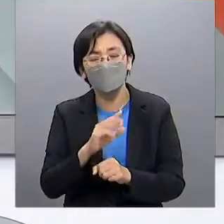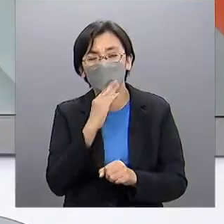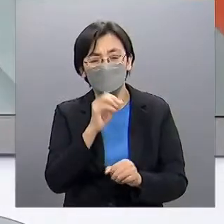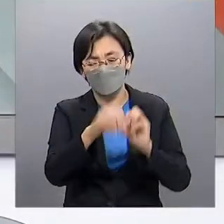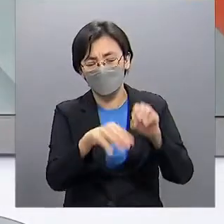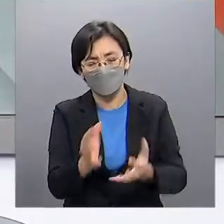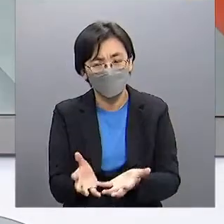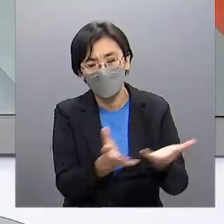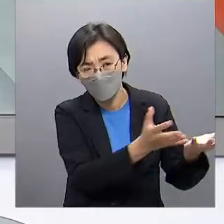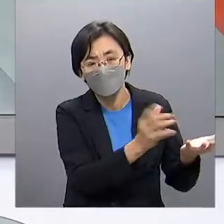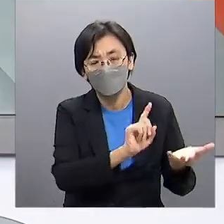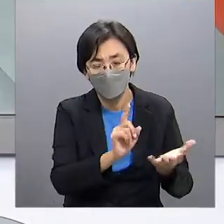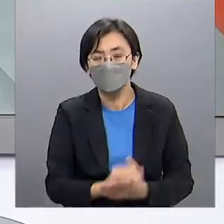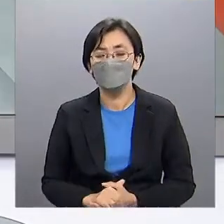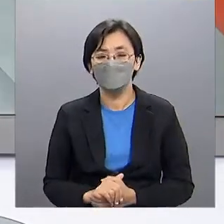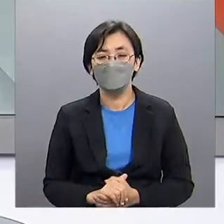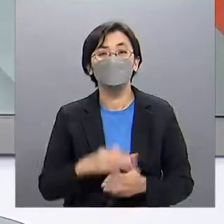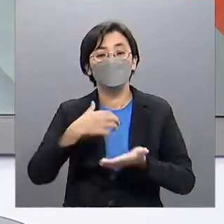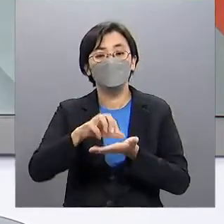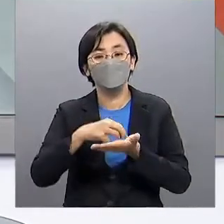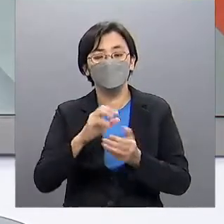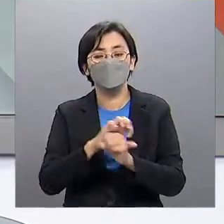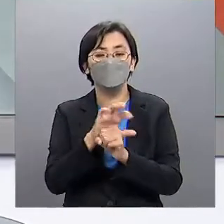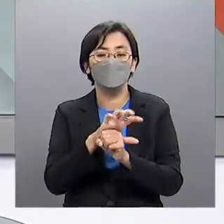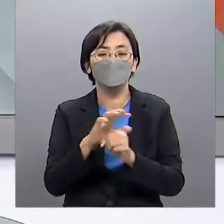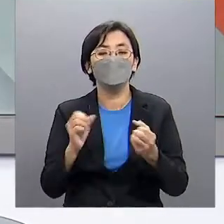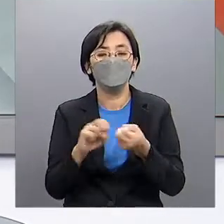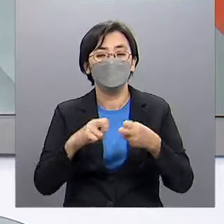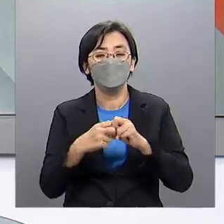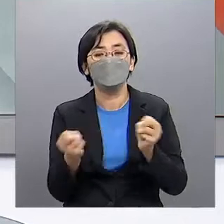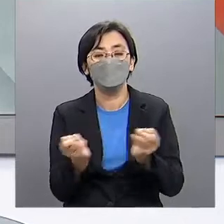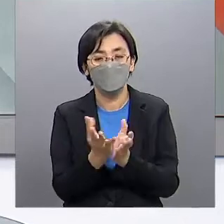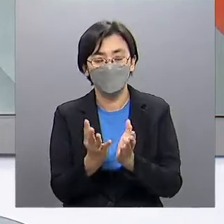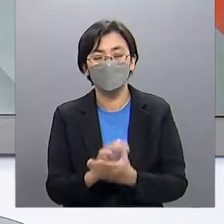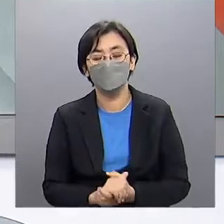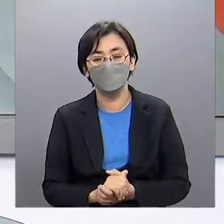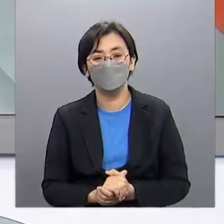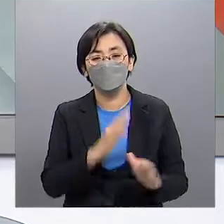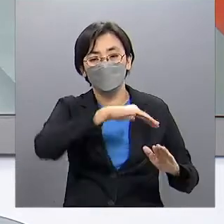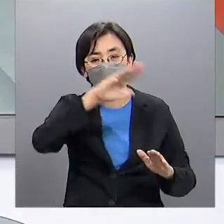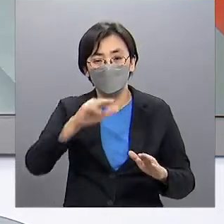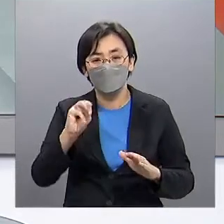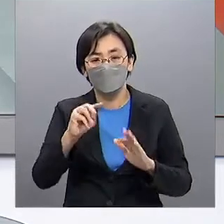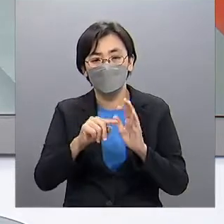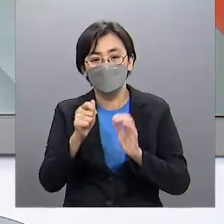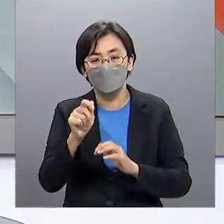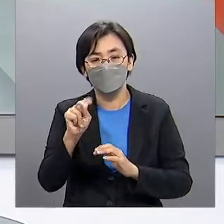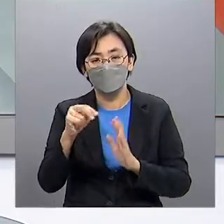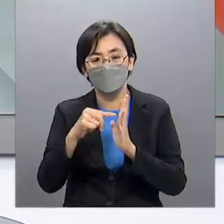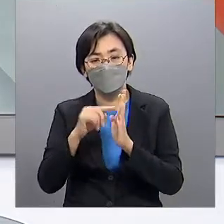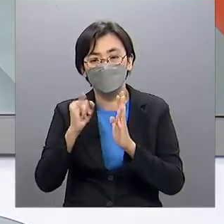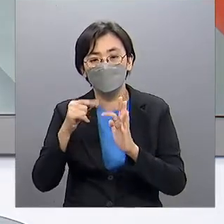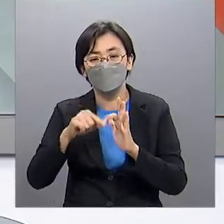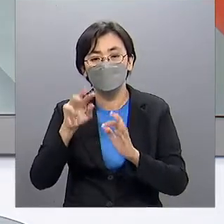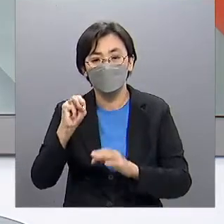แต่ว่าช่วงนี้พาคุณผู้ชมไปดูผลกระทบจากโควิด -19 กันหน่อยครับพากันไปที่ดอยม่อนแจ่มสถานที่ท่องเที่ยวยอดนิยมของจังหวัดเชียงใหม่นะครับครั้